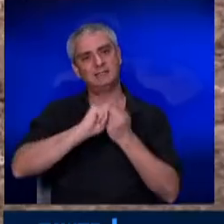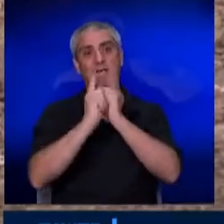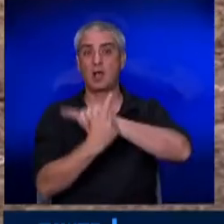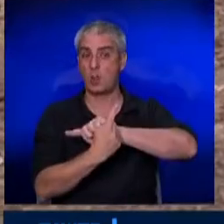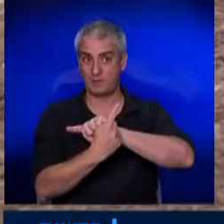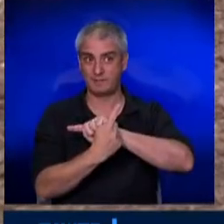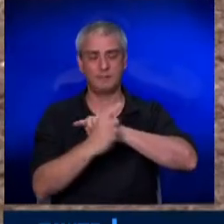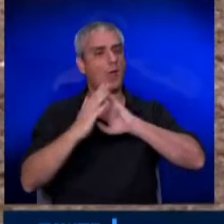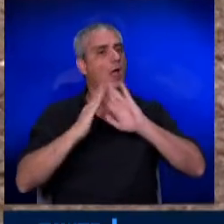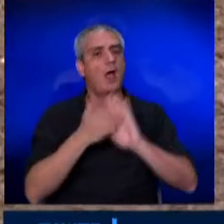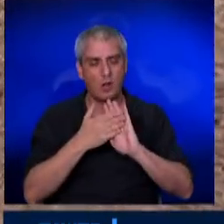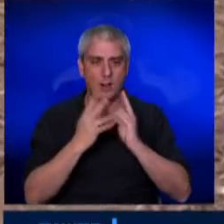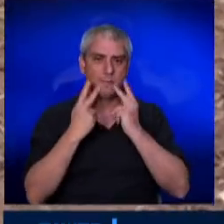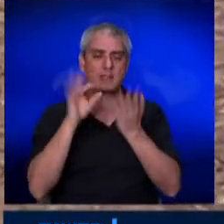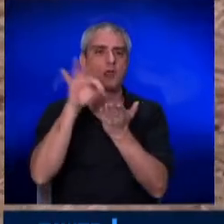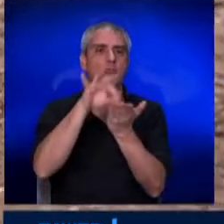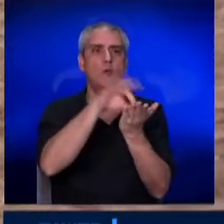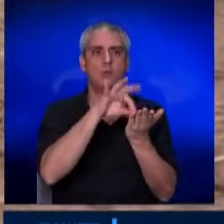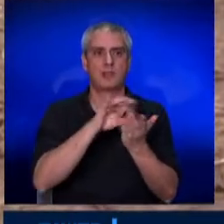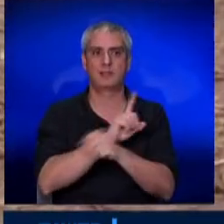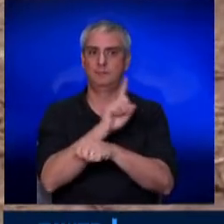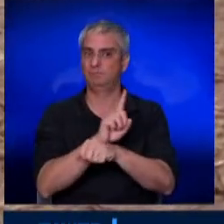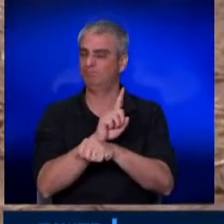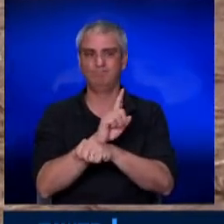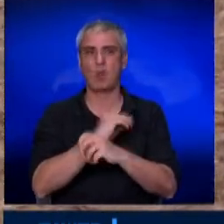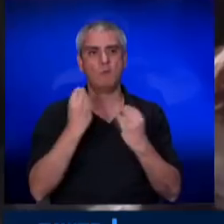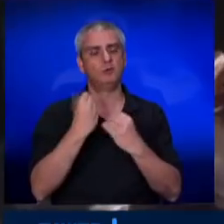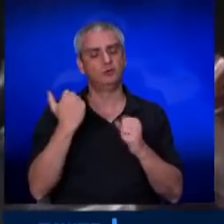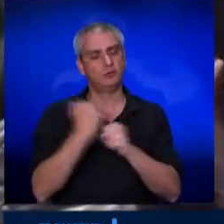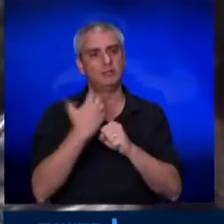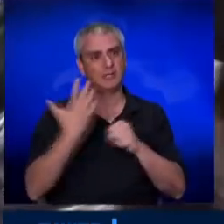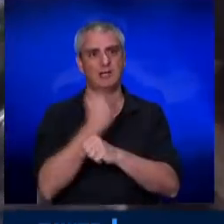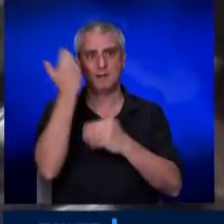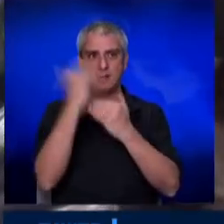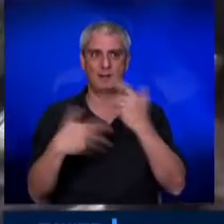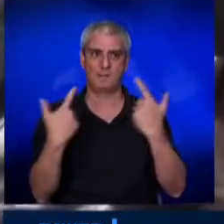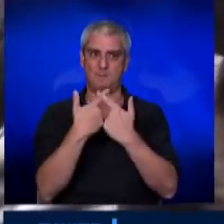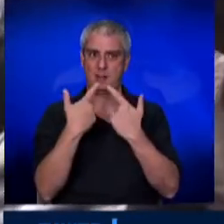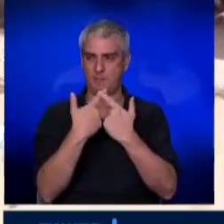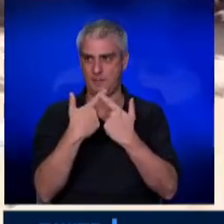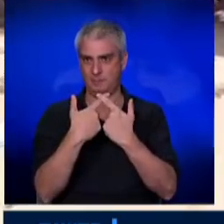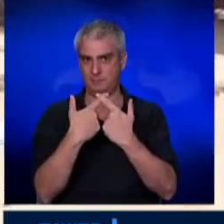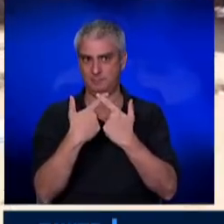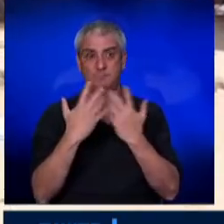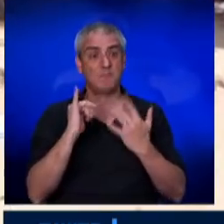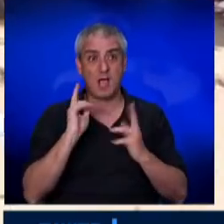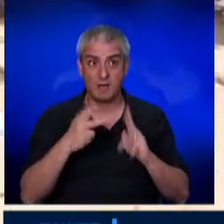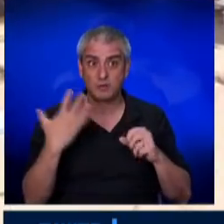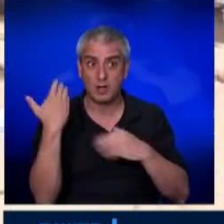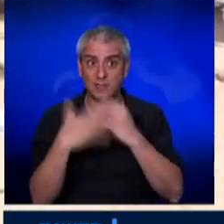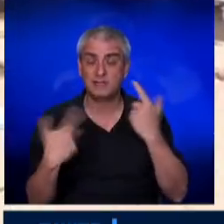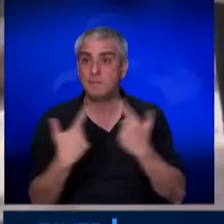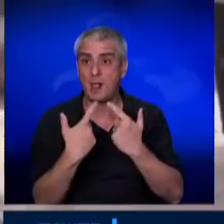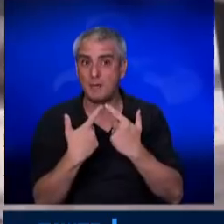חלופיים, הכל פתרונות נקודתיים. לא משהו שיביא לסיום המלחמה. מה כן יכול לסיים